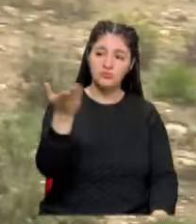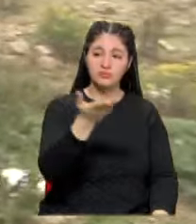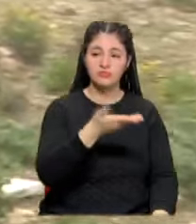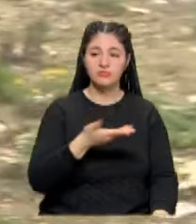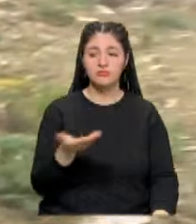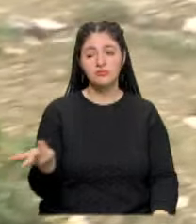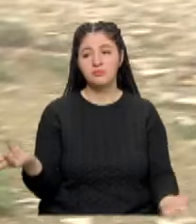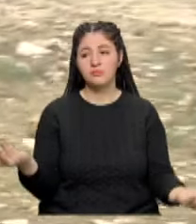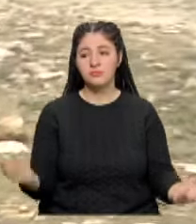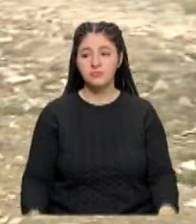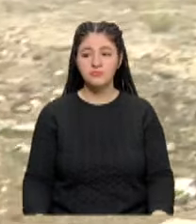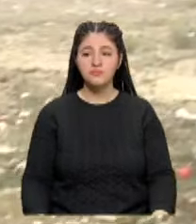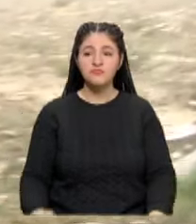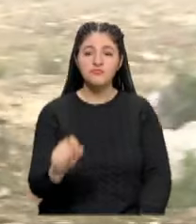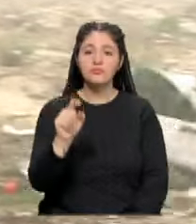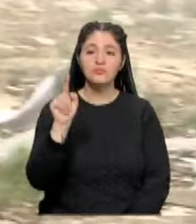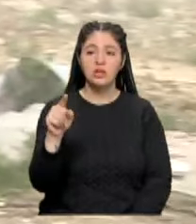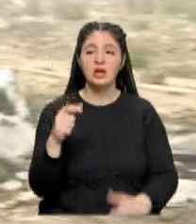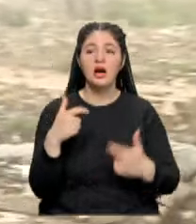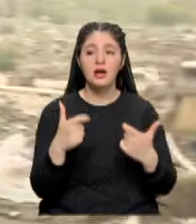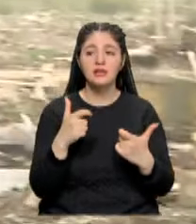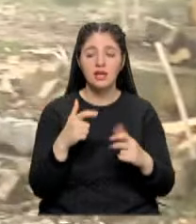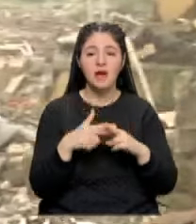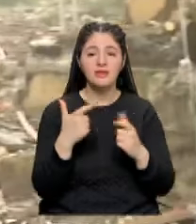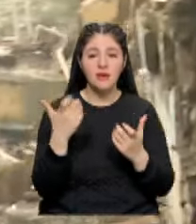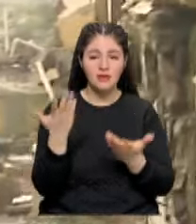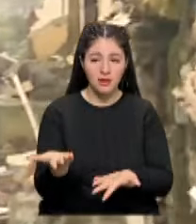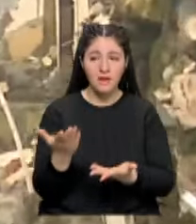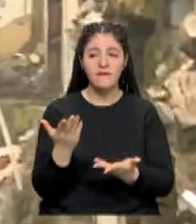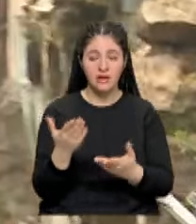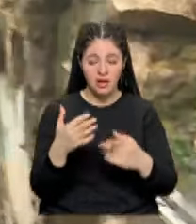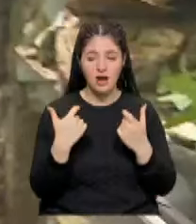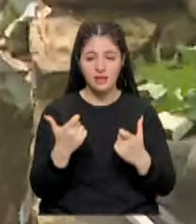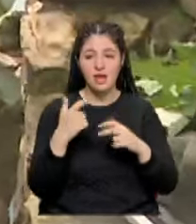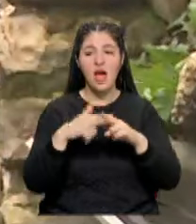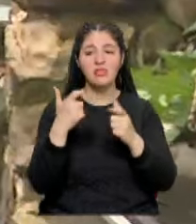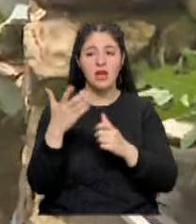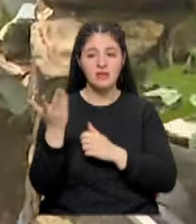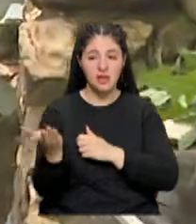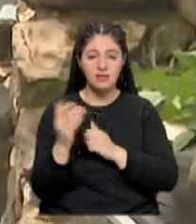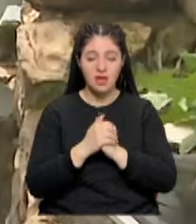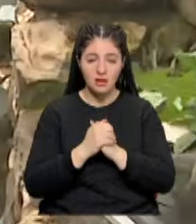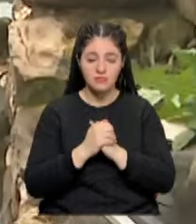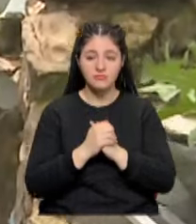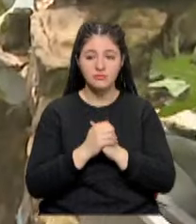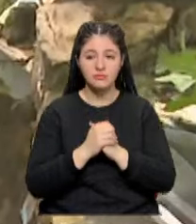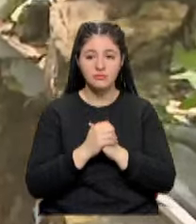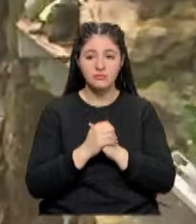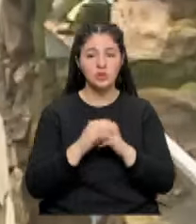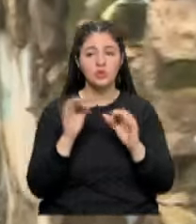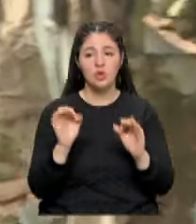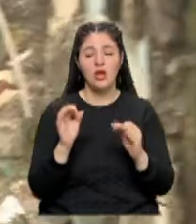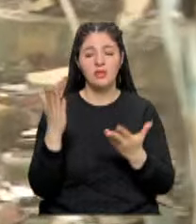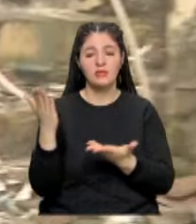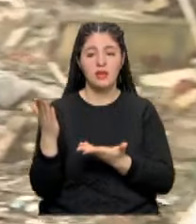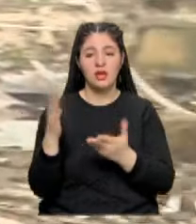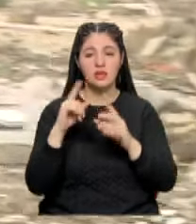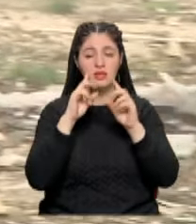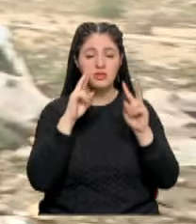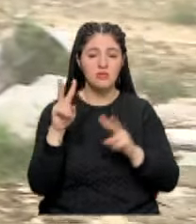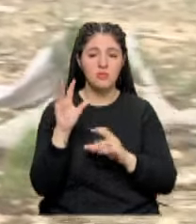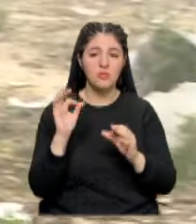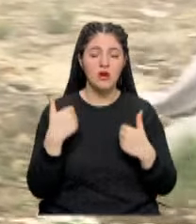işte burası Hatay, Antakya. Ve Hatay, Antakya'da şu anda